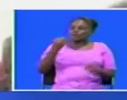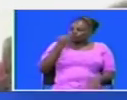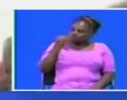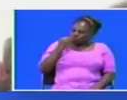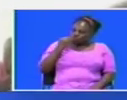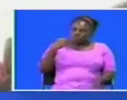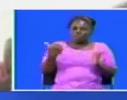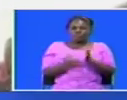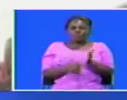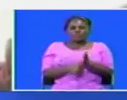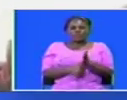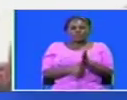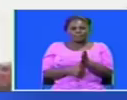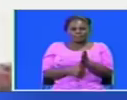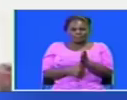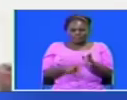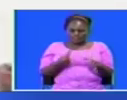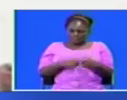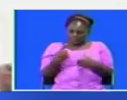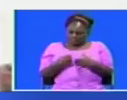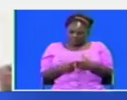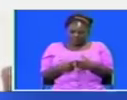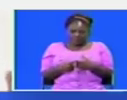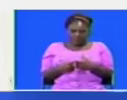ya binadamu. Alafu pia